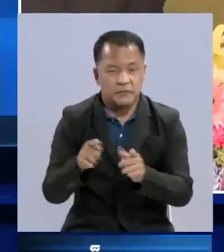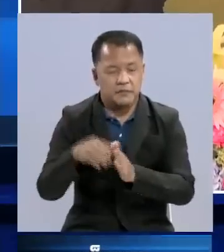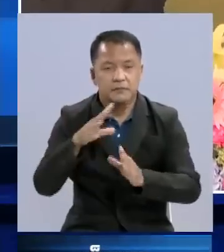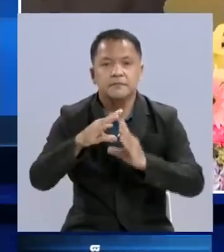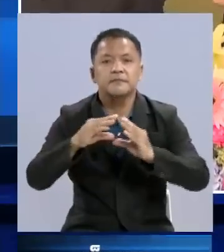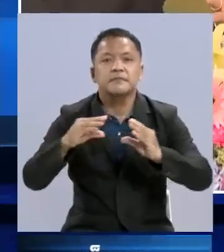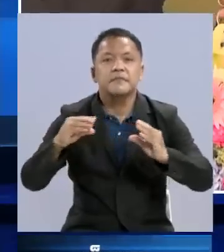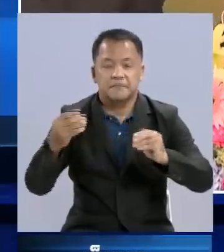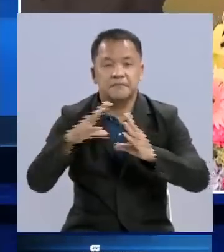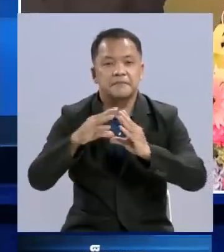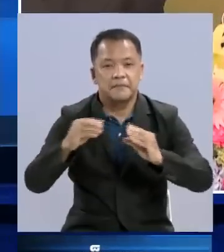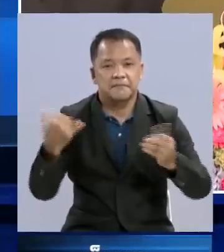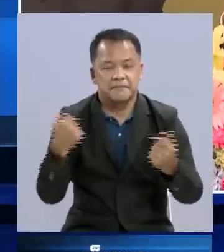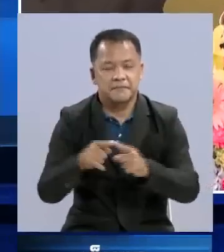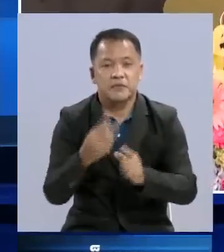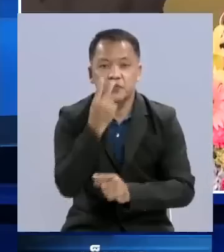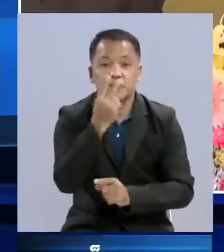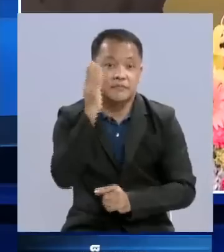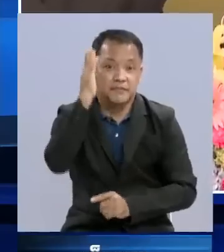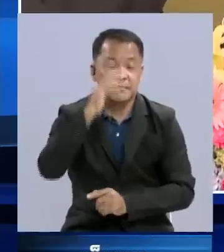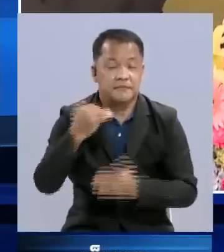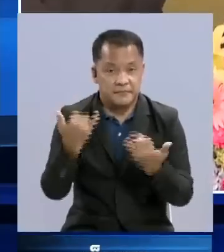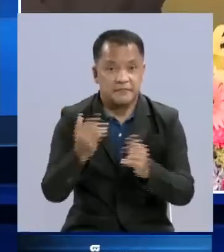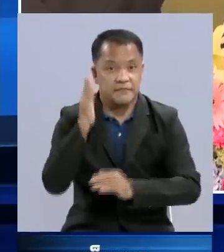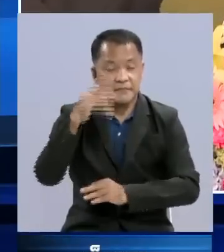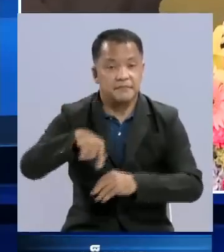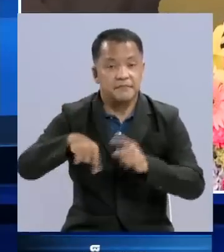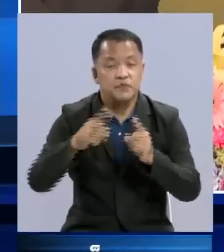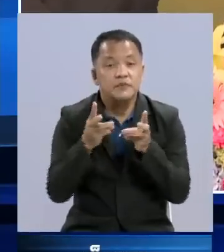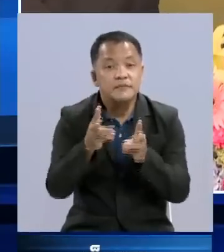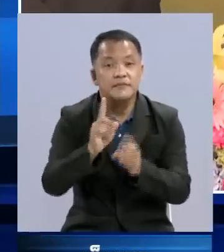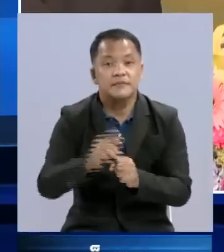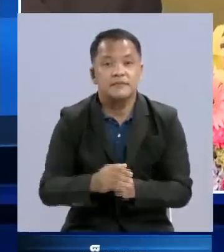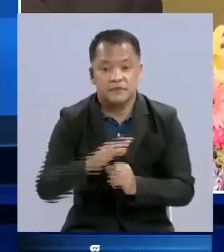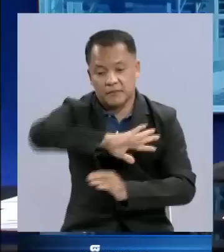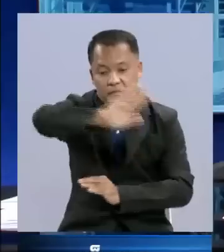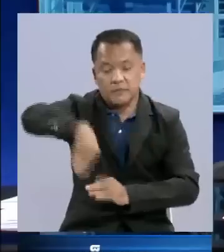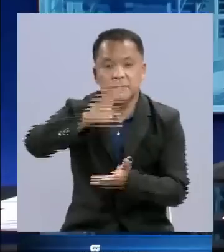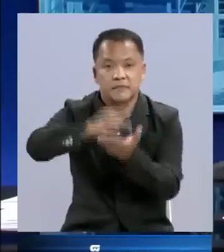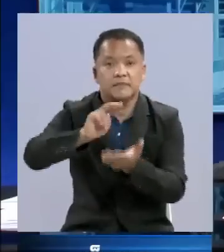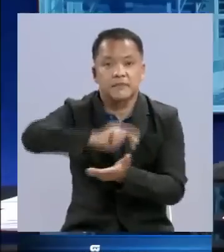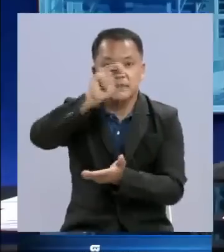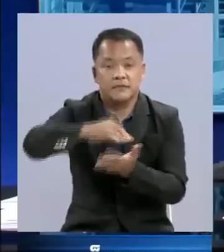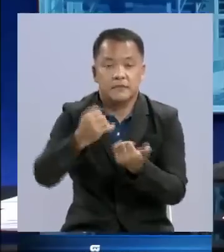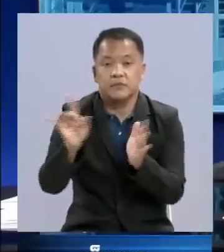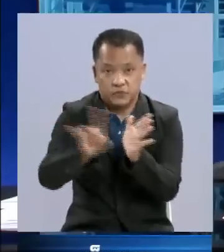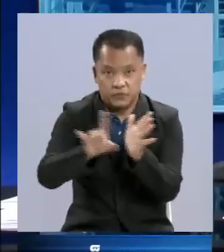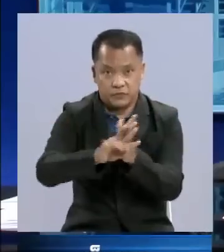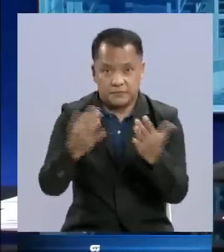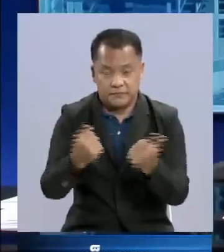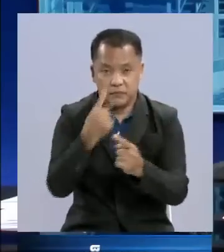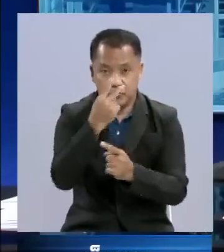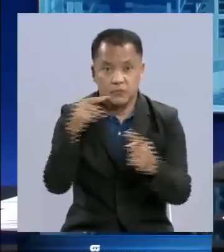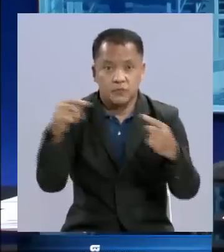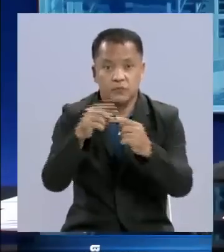นิ่งเป็นพิเศษนะครับก็รอดูครับว่าท้ายที่สุดแล้วจะออกไปในหน้าไหนนะครับทั้งหมดนี้คือเก็บตกจากเนชั่นนะครับภาพปิดท้ายรายการครับพาไ